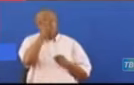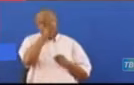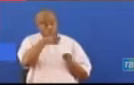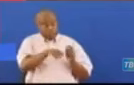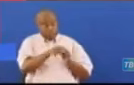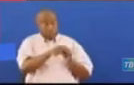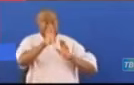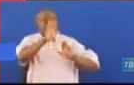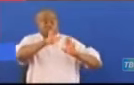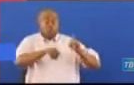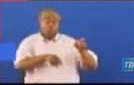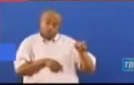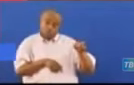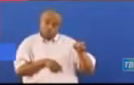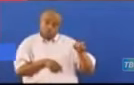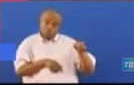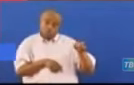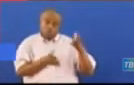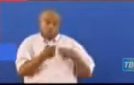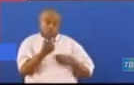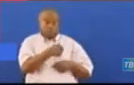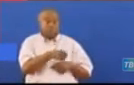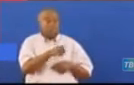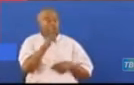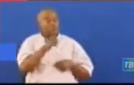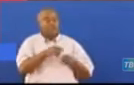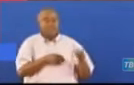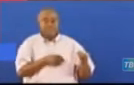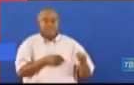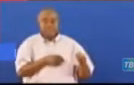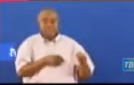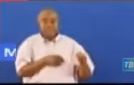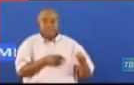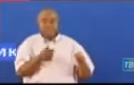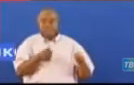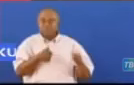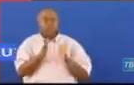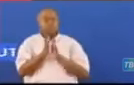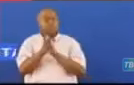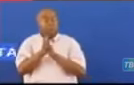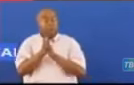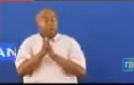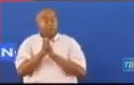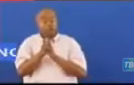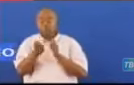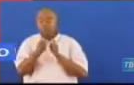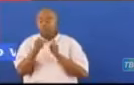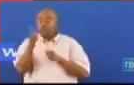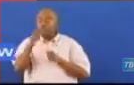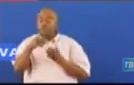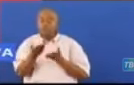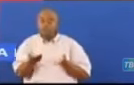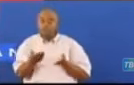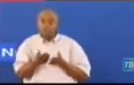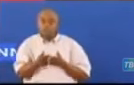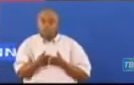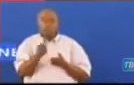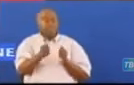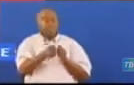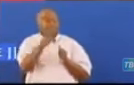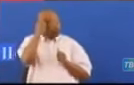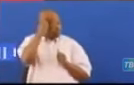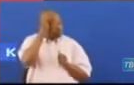na izimfikie, kwa sababu tabia ya unafiki msabato mimi sijawahi kufundishwa. Mheshimiwa Spika, nimefundishwa kuita nyeusi